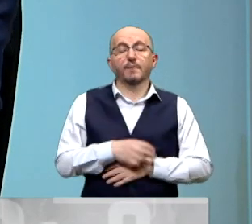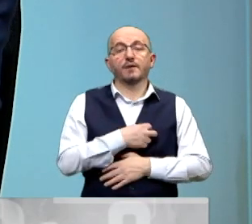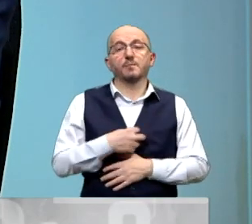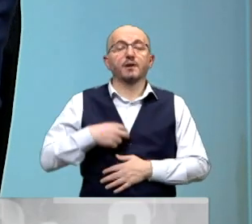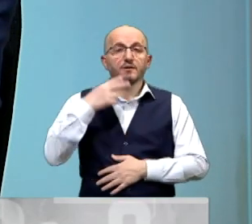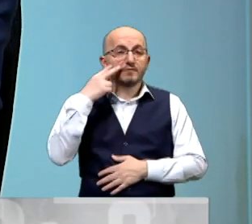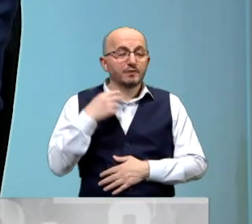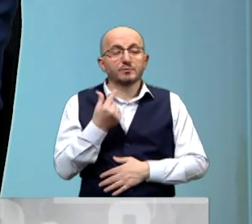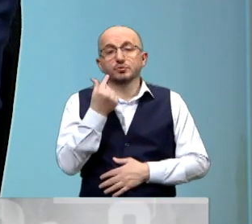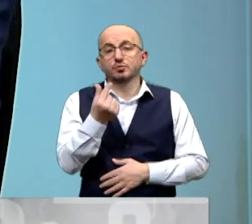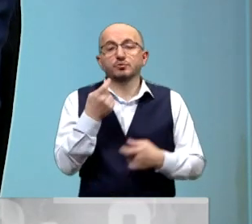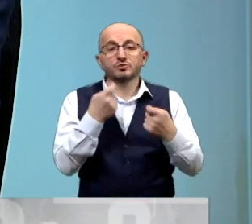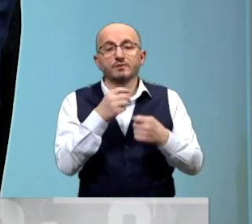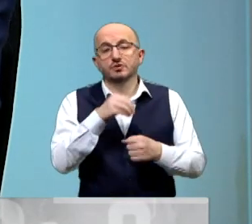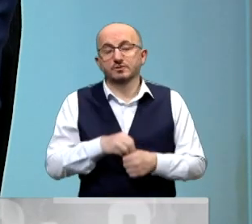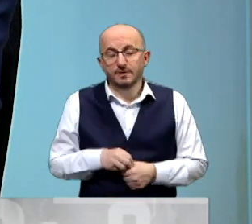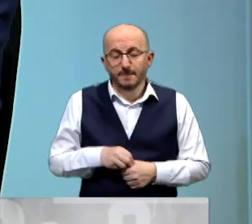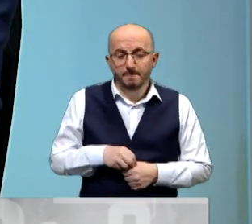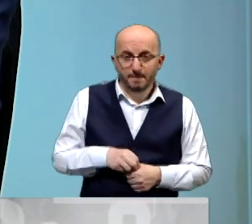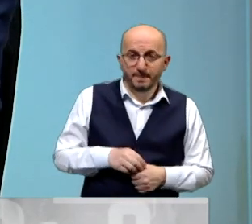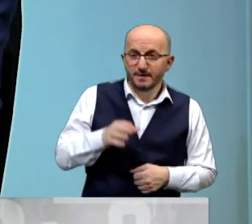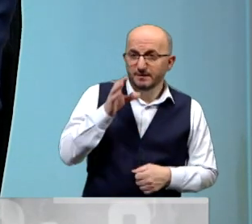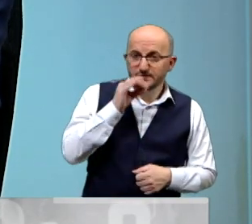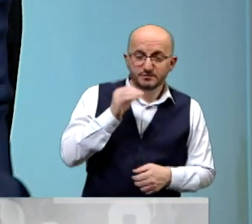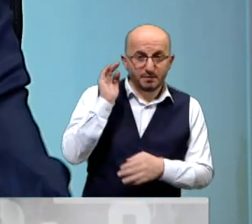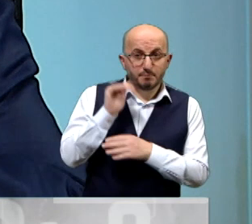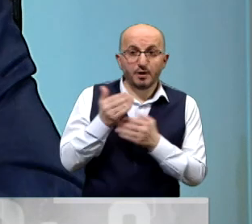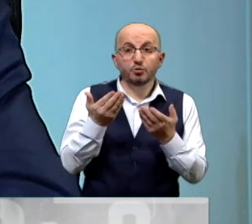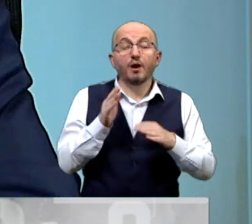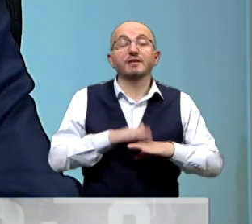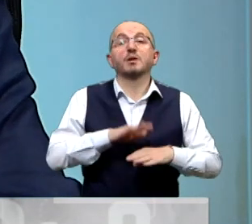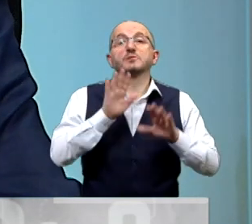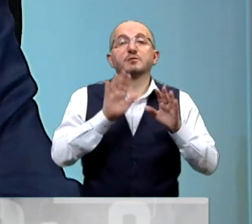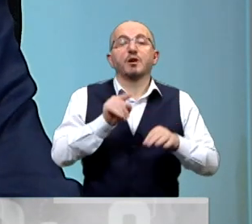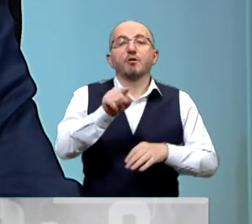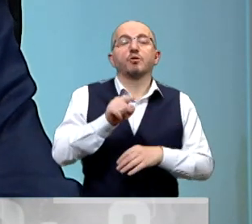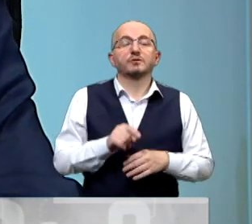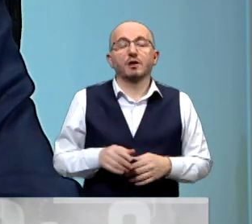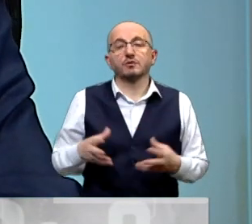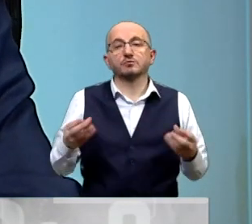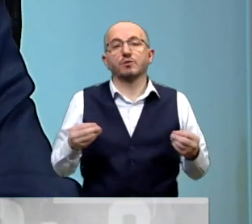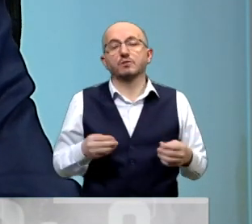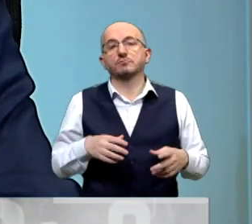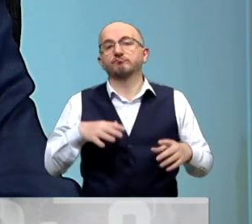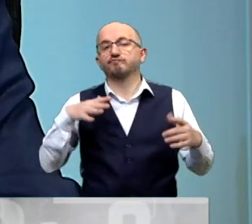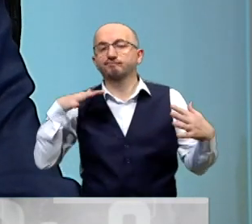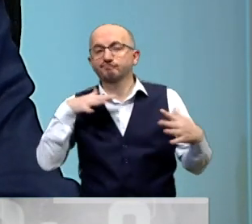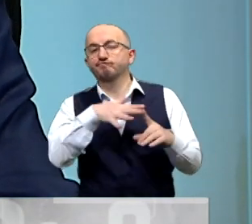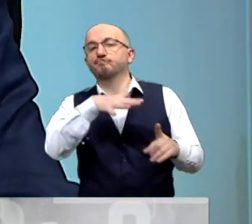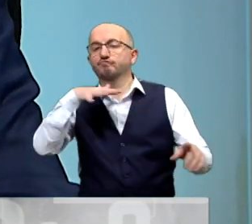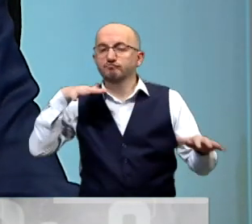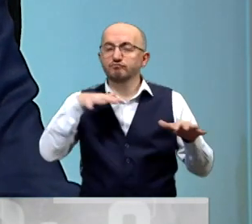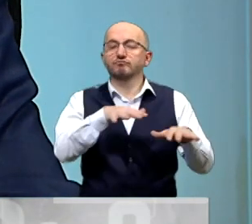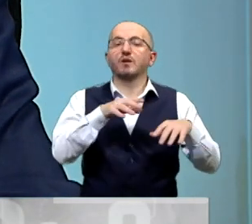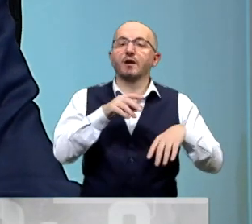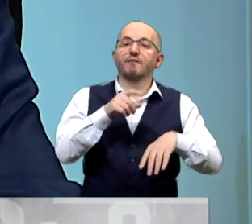Peygamber Uhud Savaşı'nda kimseye dua etmemiş ama orada yani çok sıkıntılı dönemde birkaç